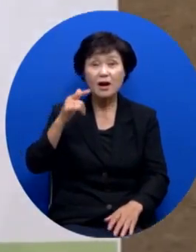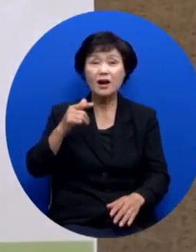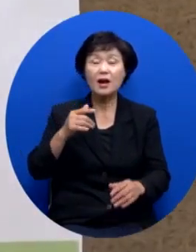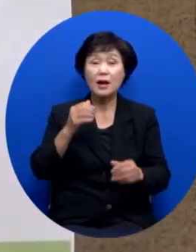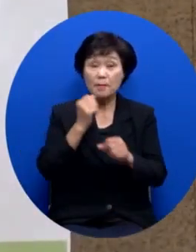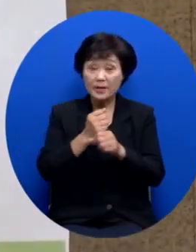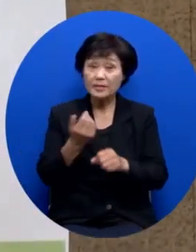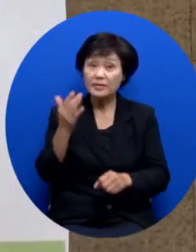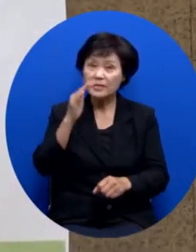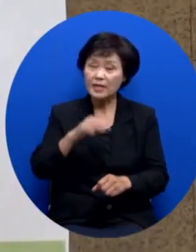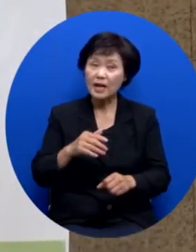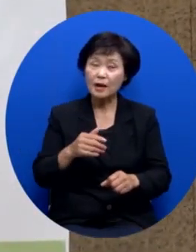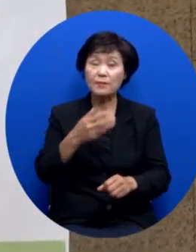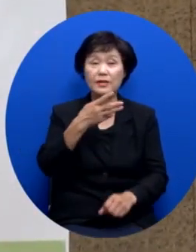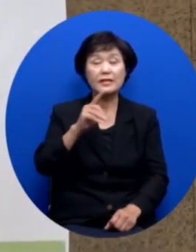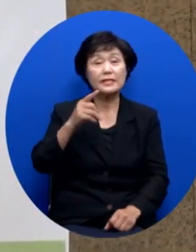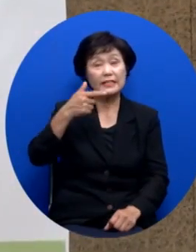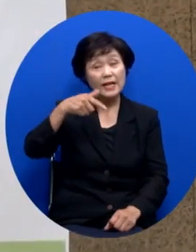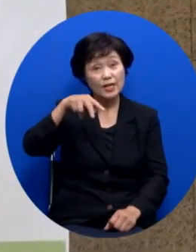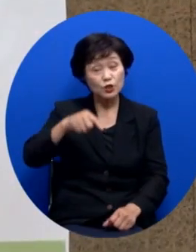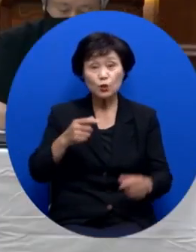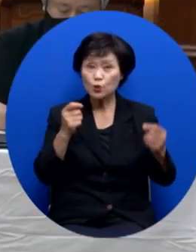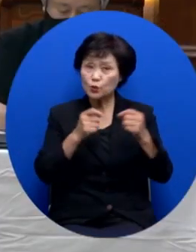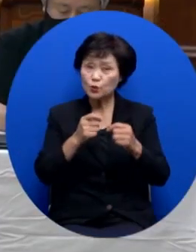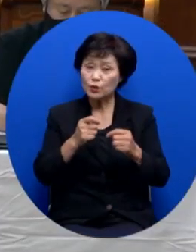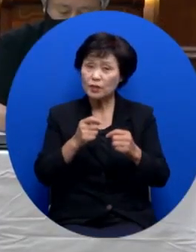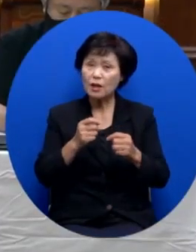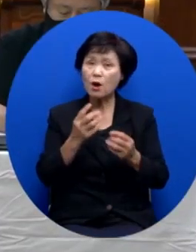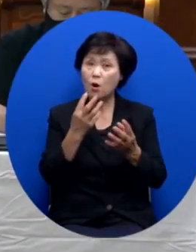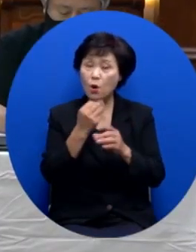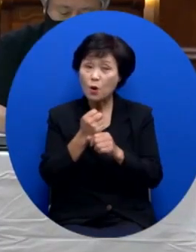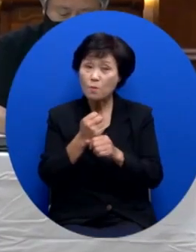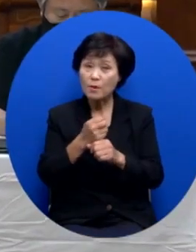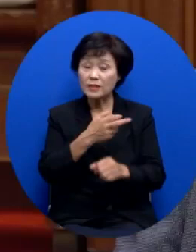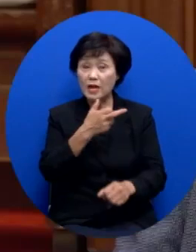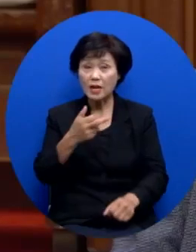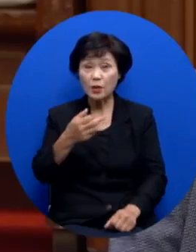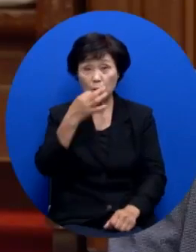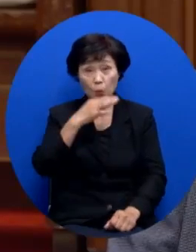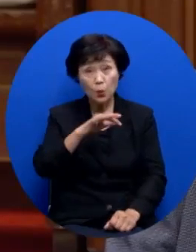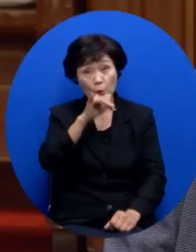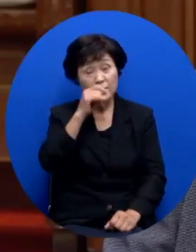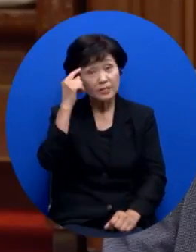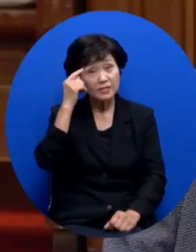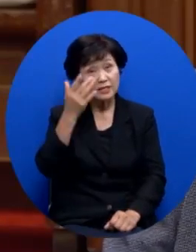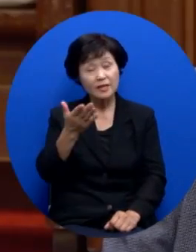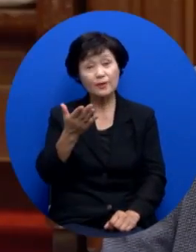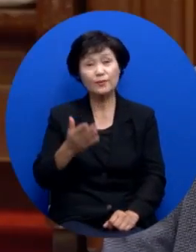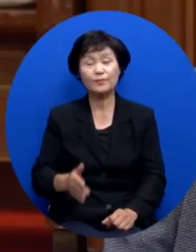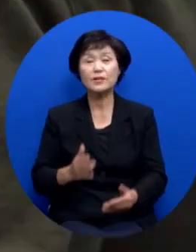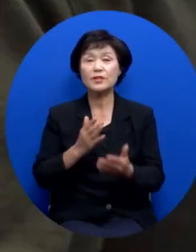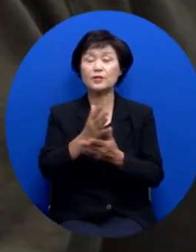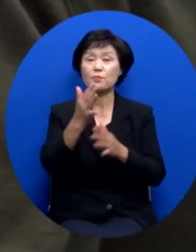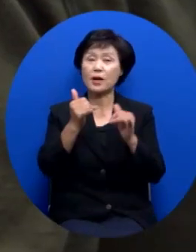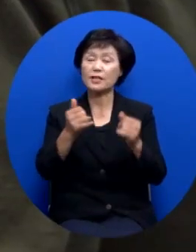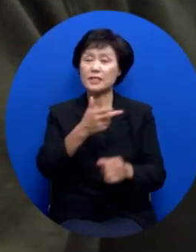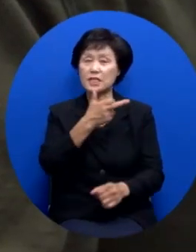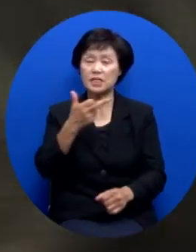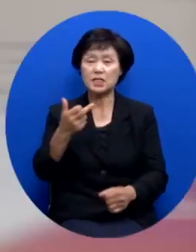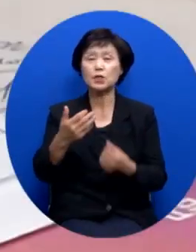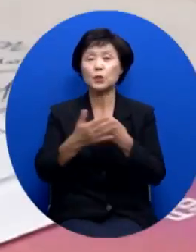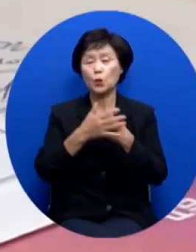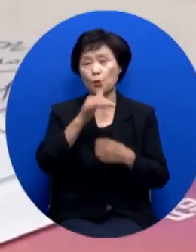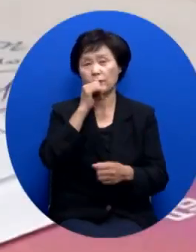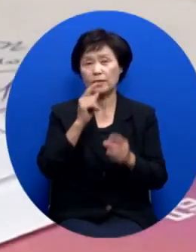감축에 얼마나 큰 효과를 줄 수 있을까? 전문가들은 상당 부분 도움이 될 것이라 평가합니다. 실제로 우리나라